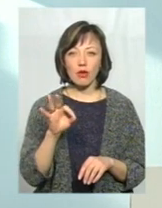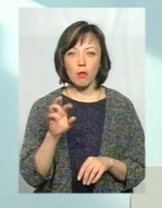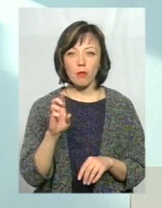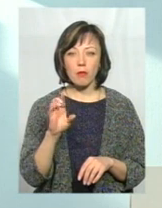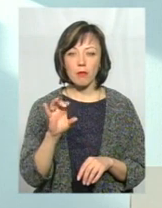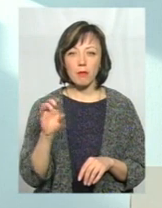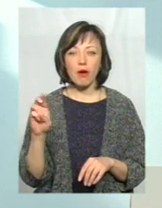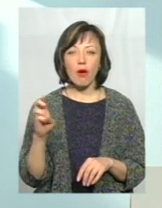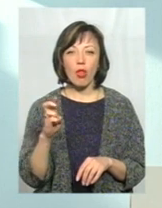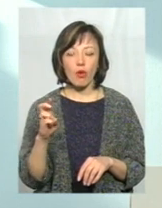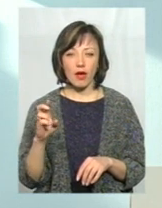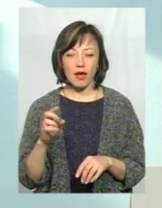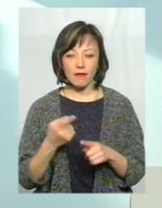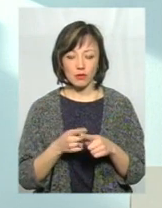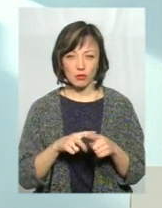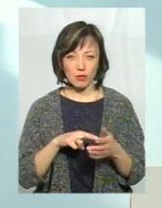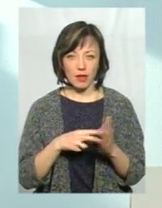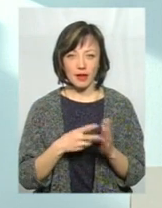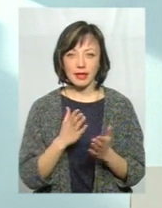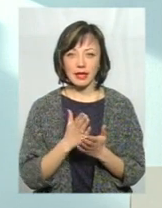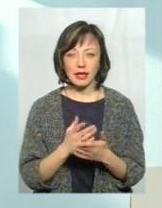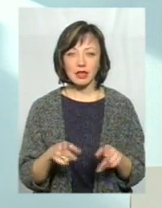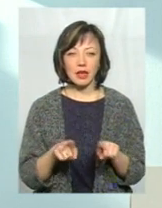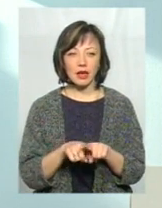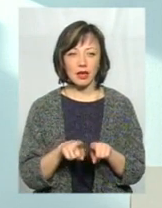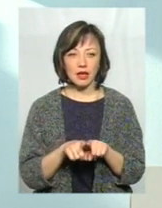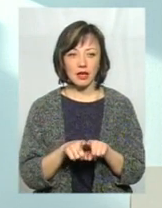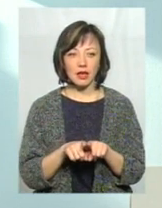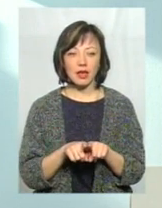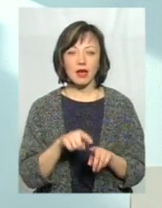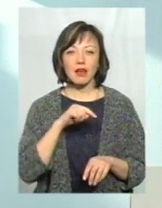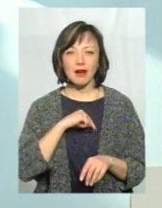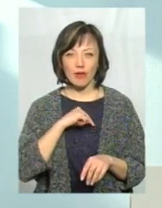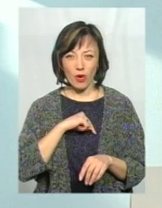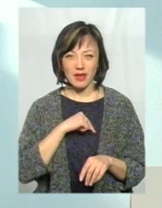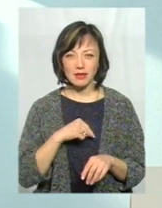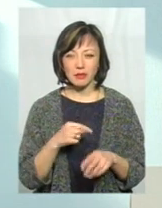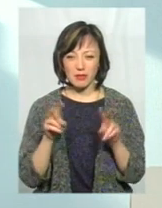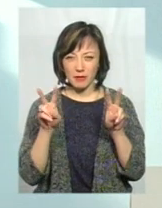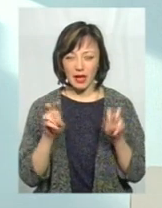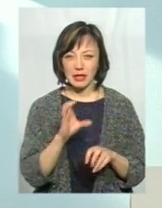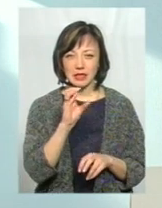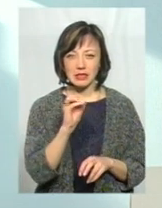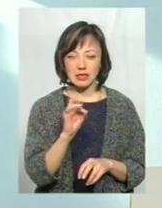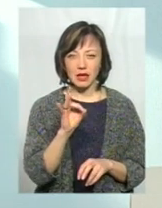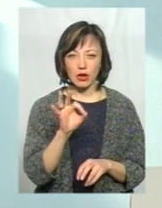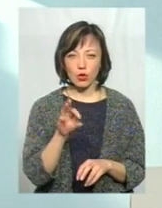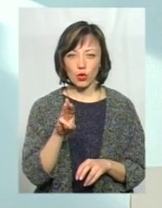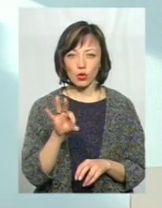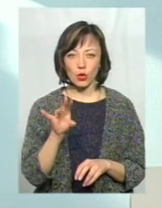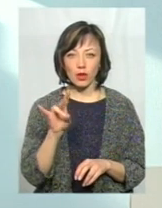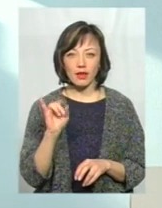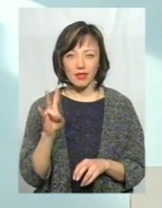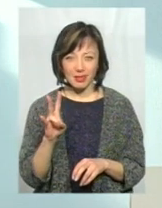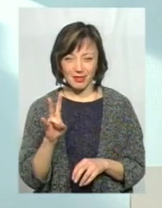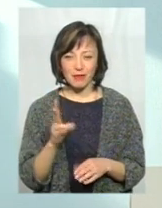цьому плані. Є такий медіатор, як серотонін, і він грає дуже велику роль в коливаннях нашого